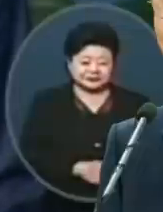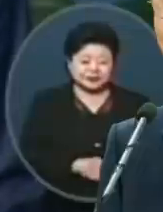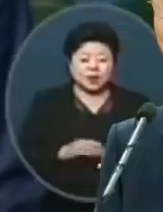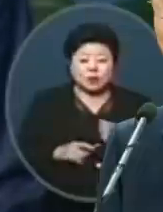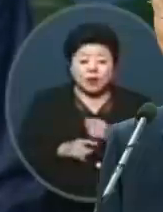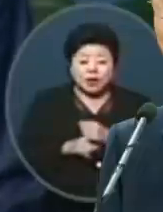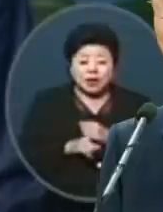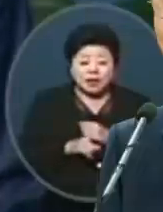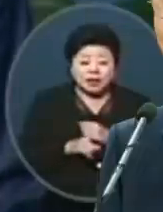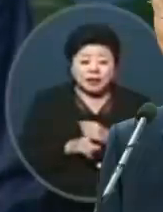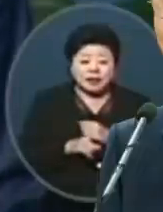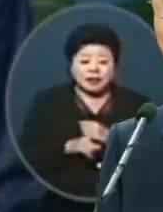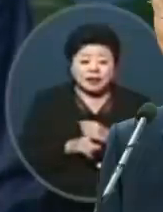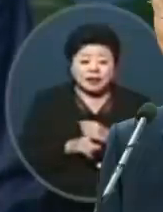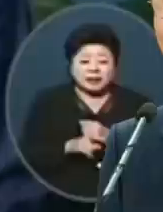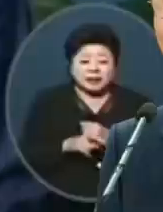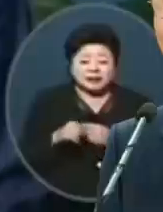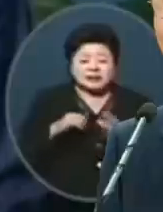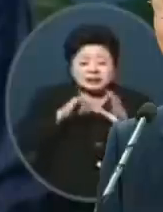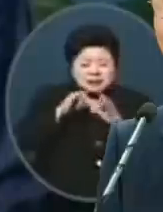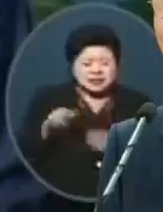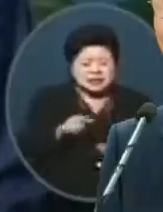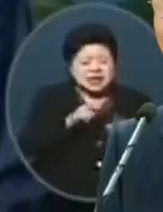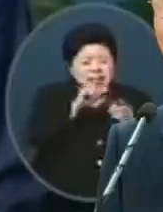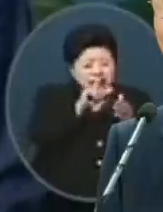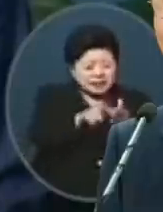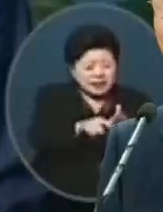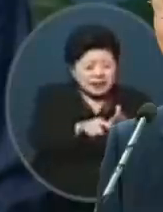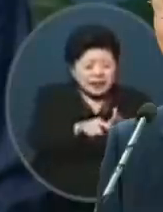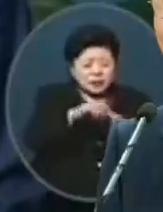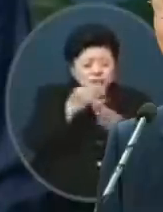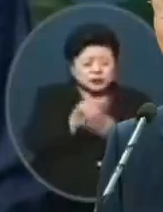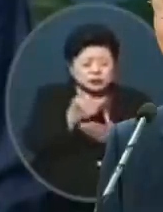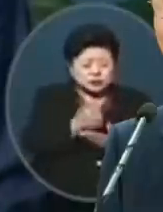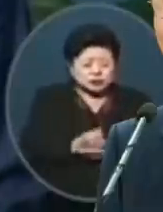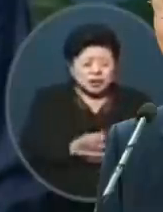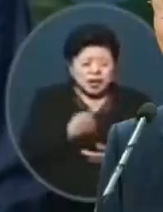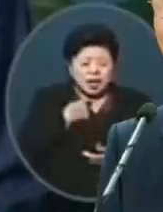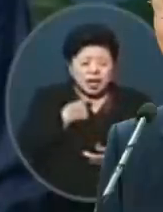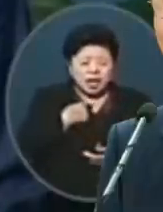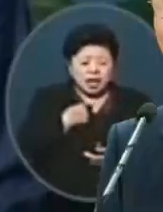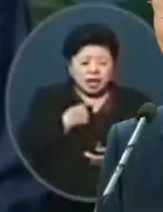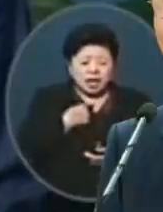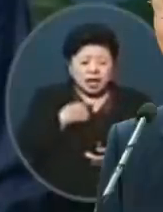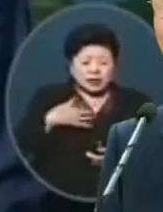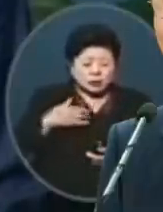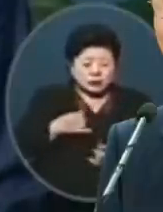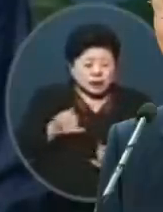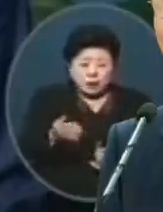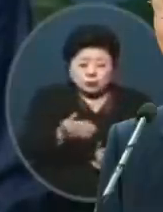왜냐하면 이 세상에 살면서 온전히 죄를 짓지 않은 의인은 없습니다.